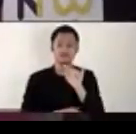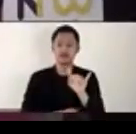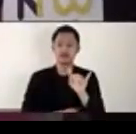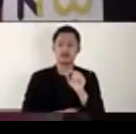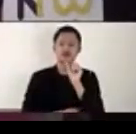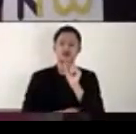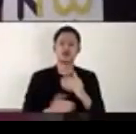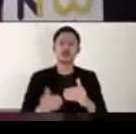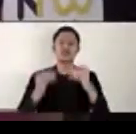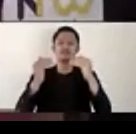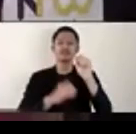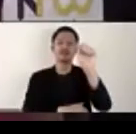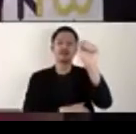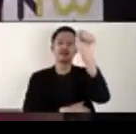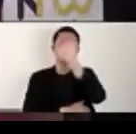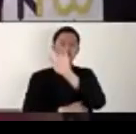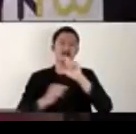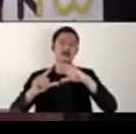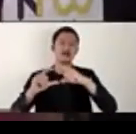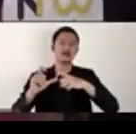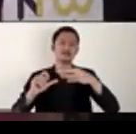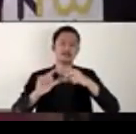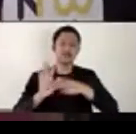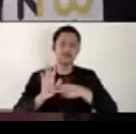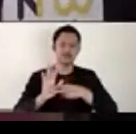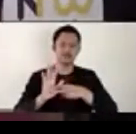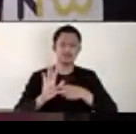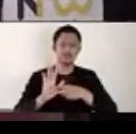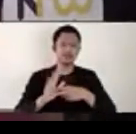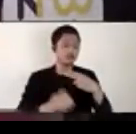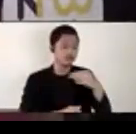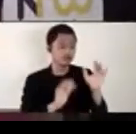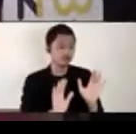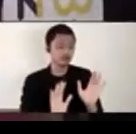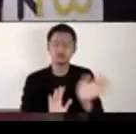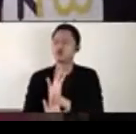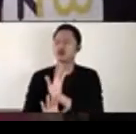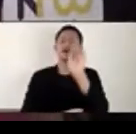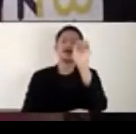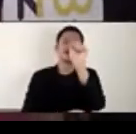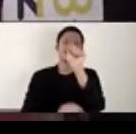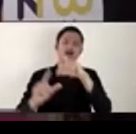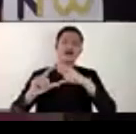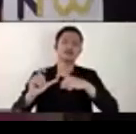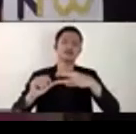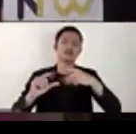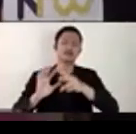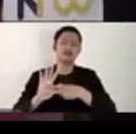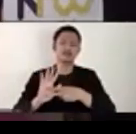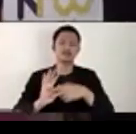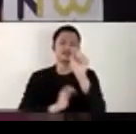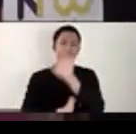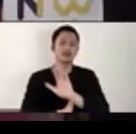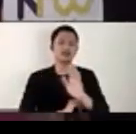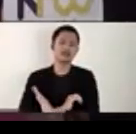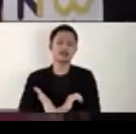tingkat ASEAN Kang Irfan kode jadi berarti kepalanya Indonesia Oke Oke jadi nanti mungkin bisa